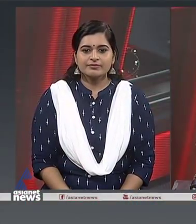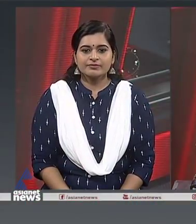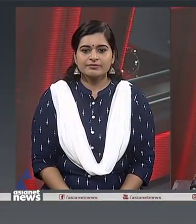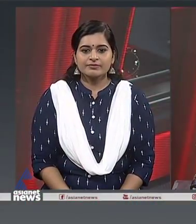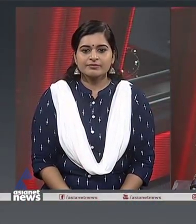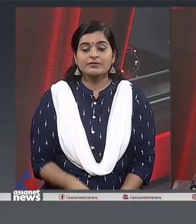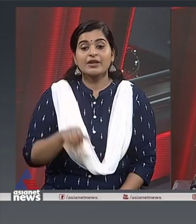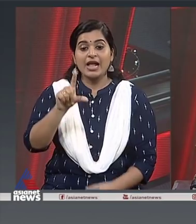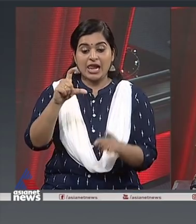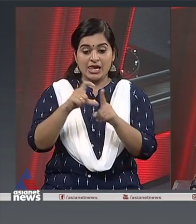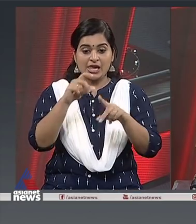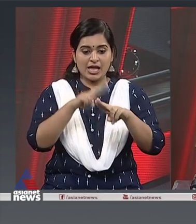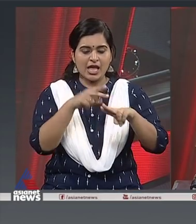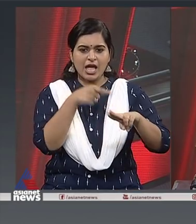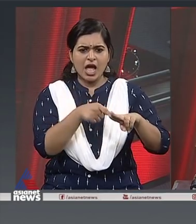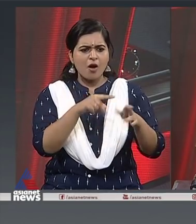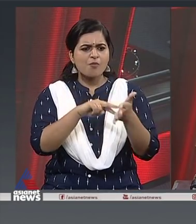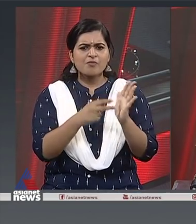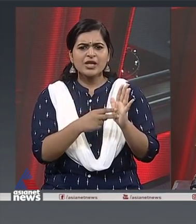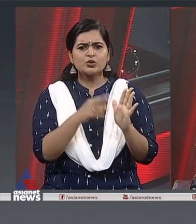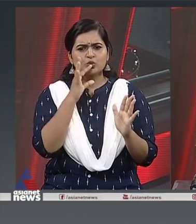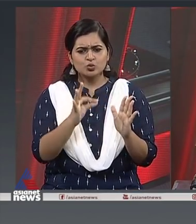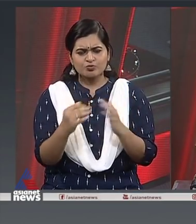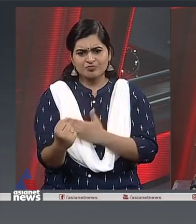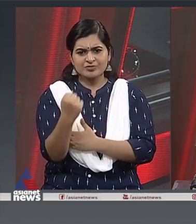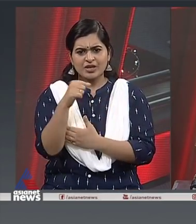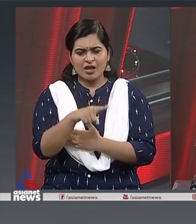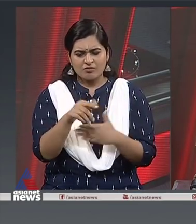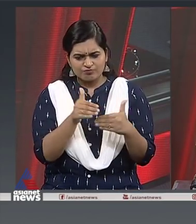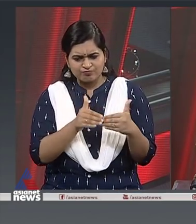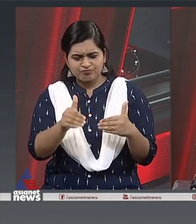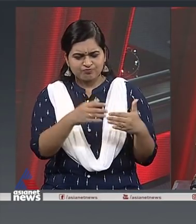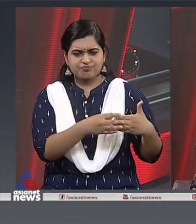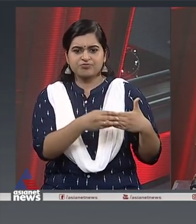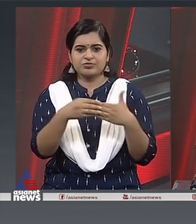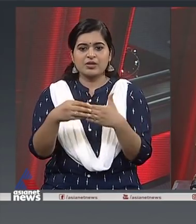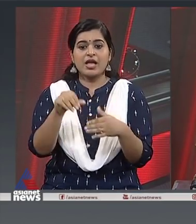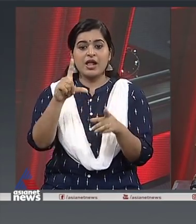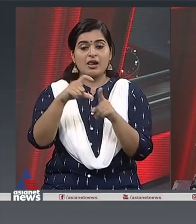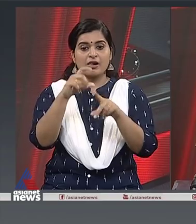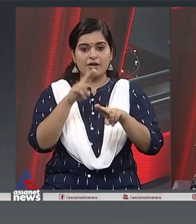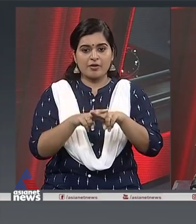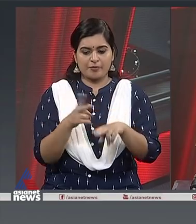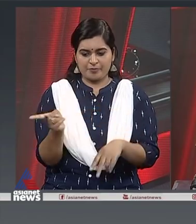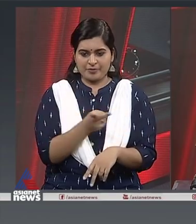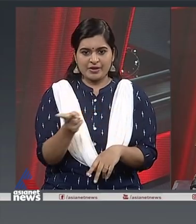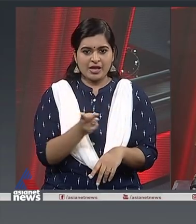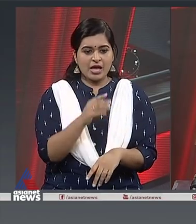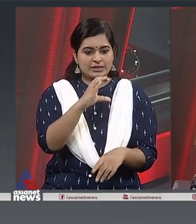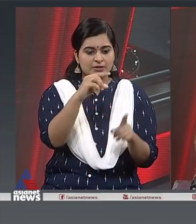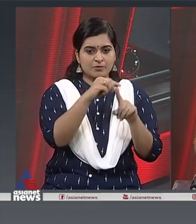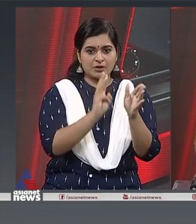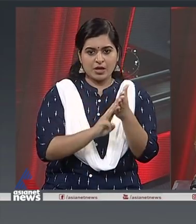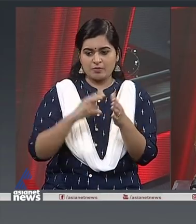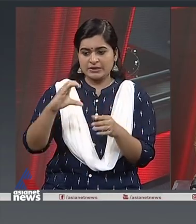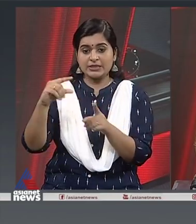ഉറപ്പാണ് LDF എന്ന പ്രചാരണ വാചകവുമായി ഭരണ തുടർച്ചയ്ക്കായി കളത്തിലേക്കിറങ്ങി LDF. CPM CPI ഉഭയകക്ഷി ചർച്ച നാളെ